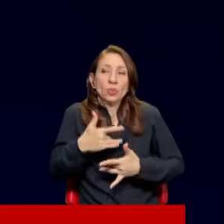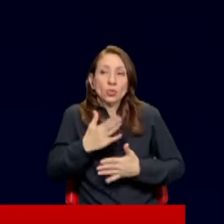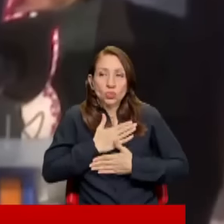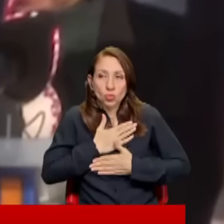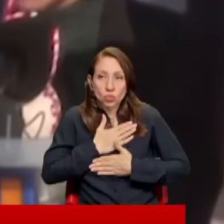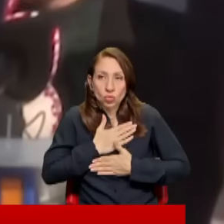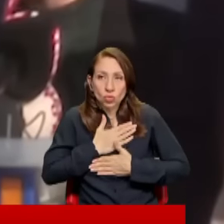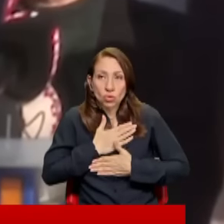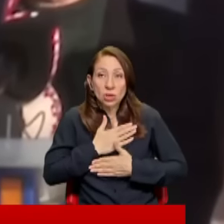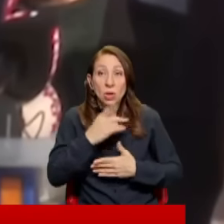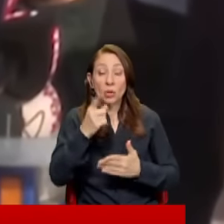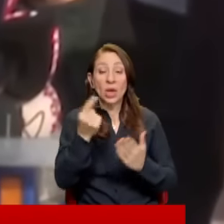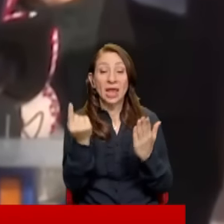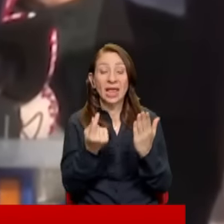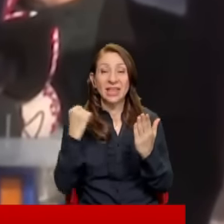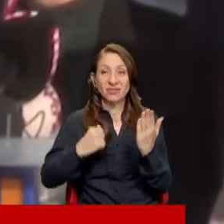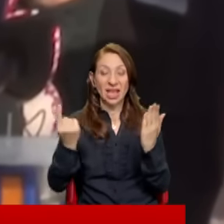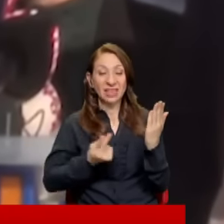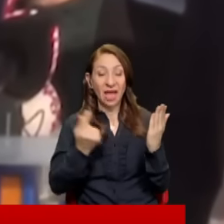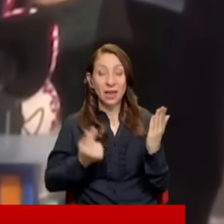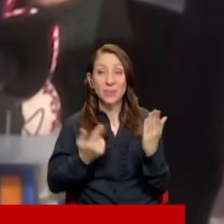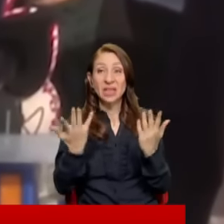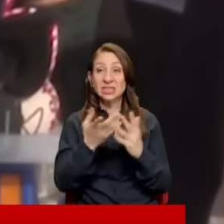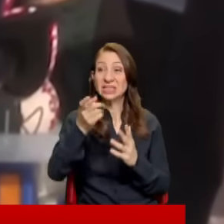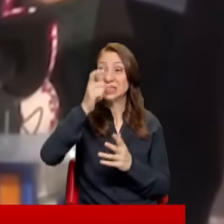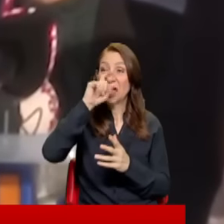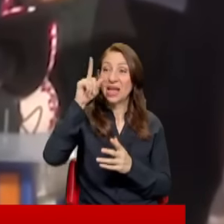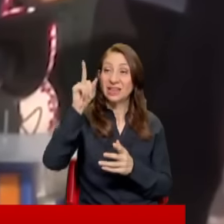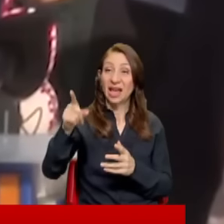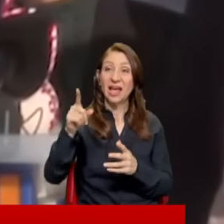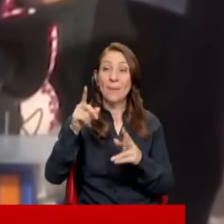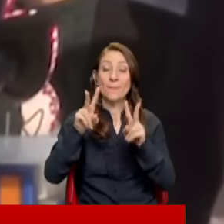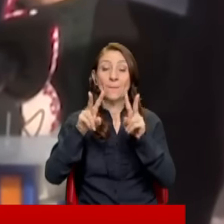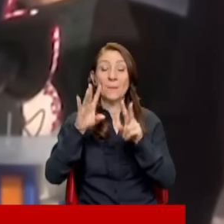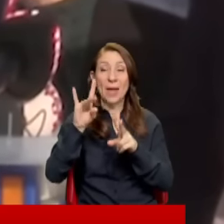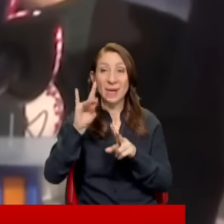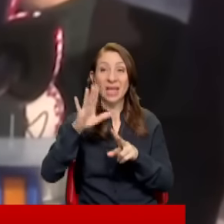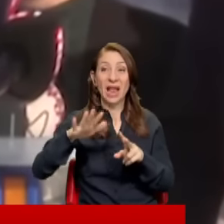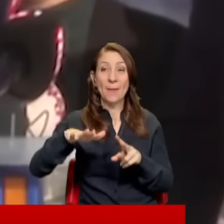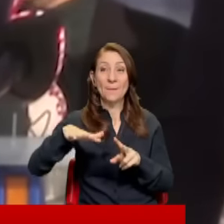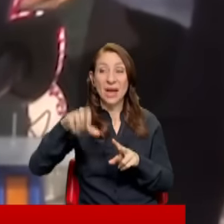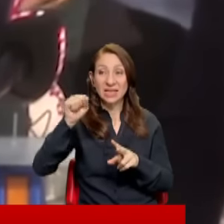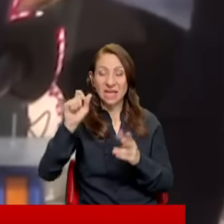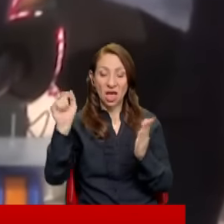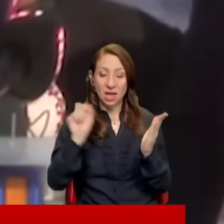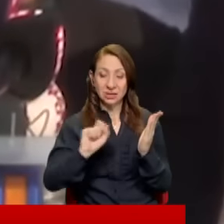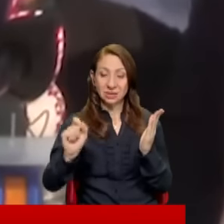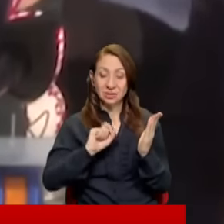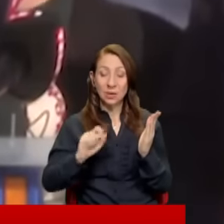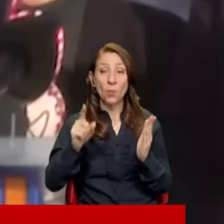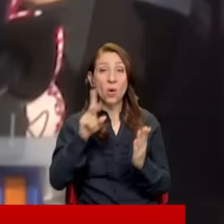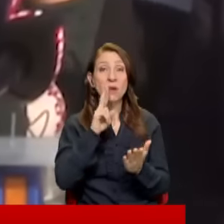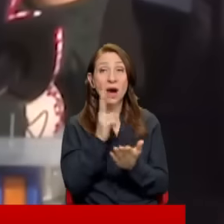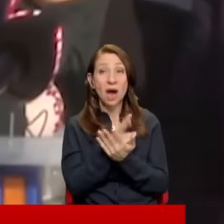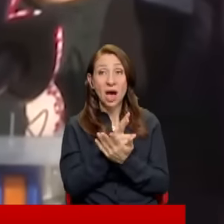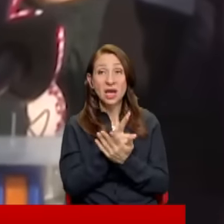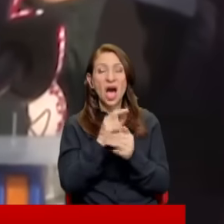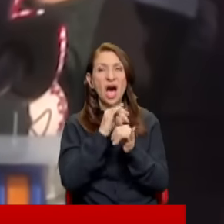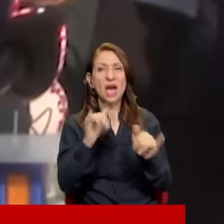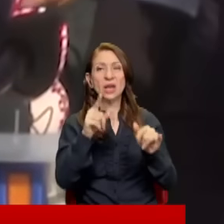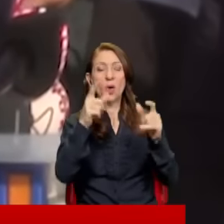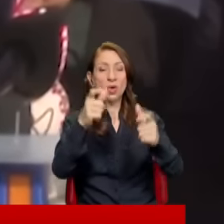duyuyoruz iddianame nasıl sarayda ve MHP Genel merkezinde yazıldıysa Bu karar da